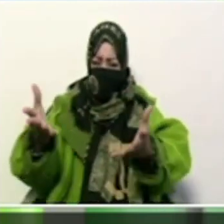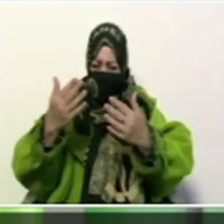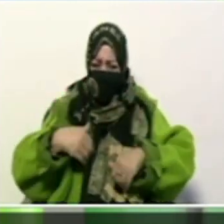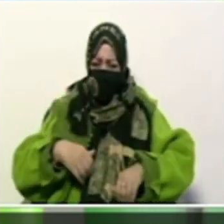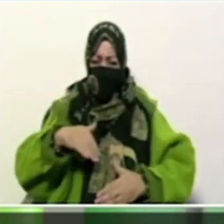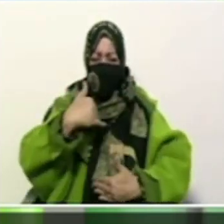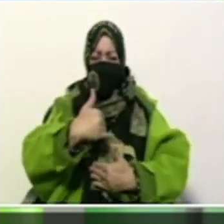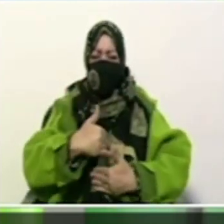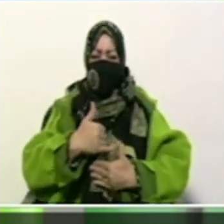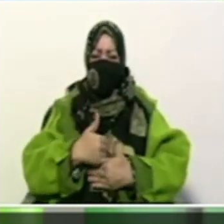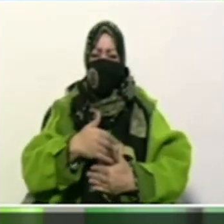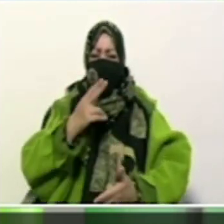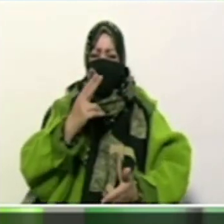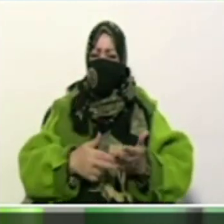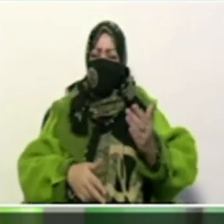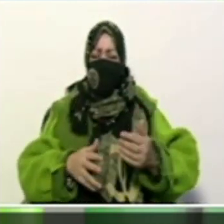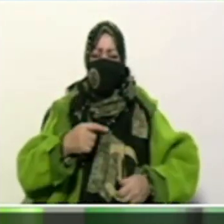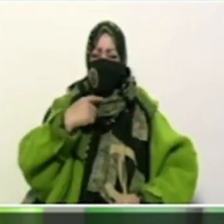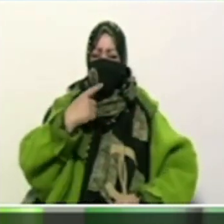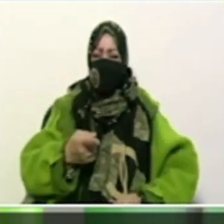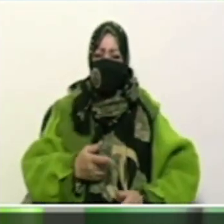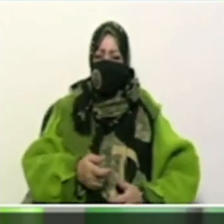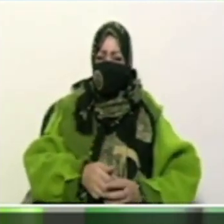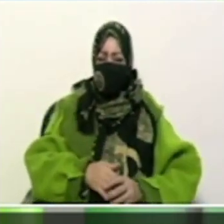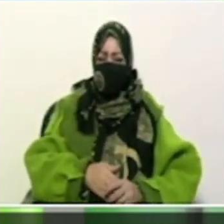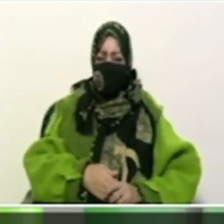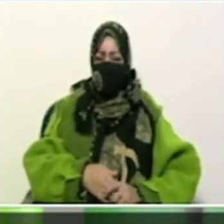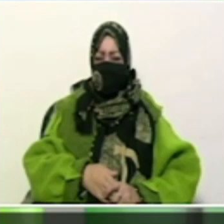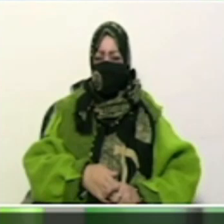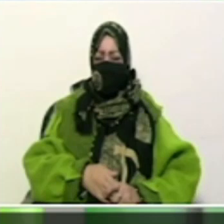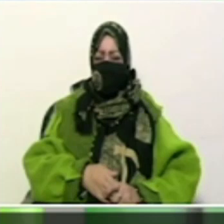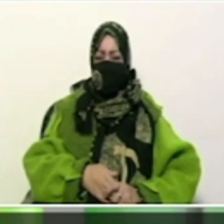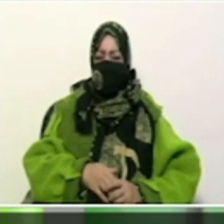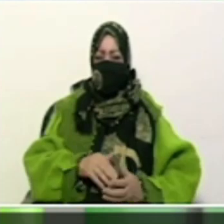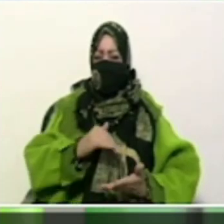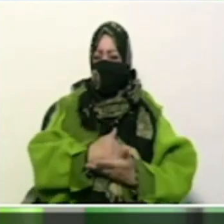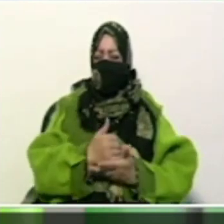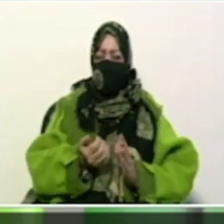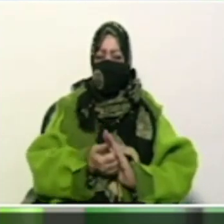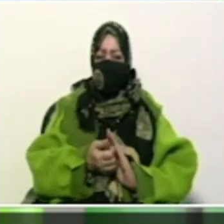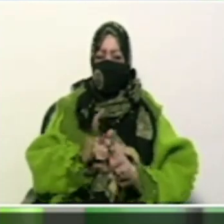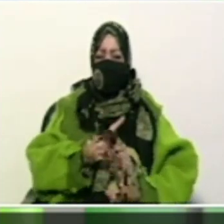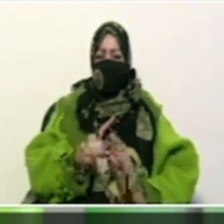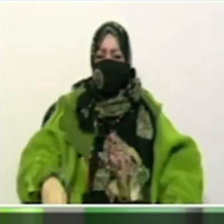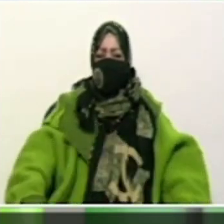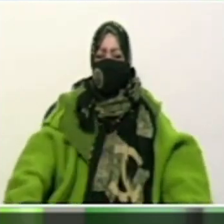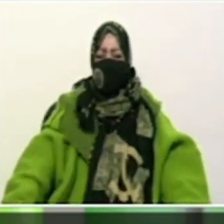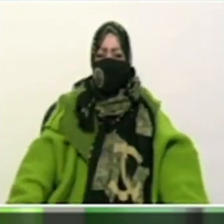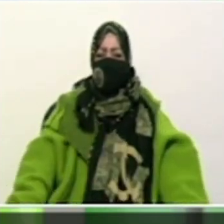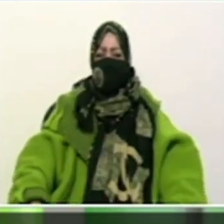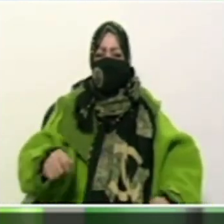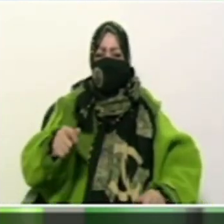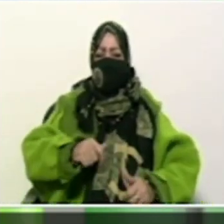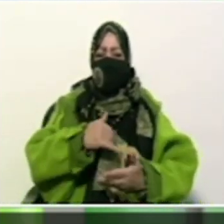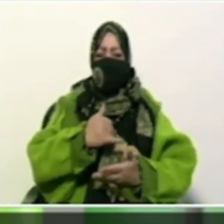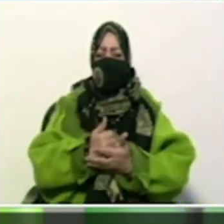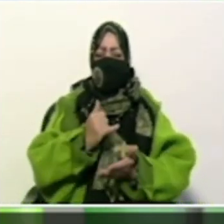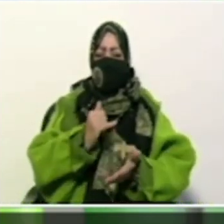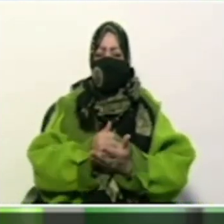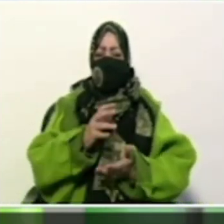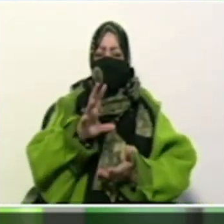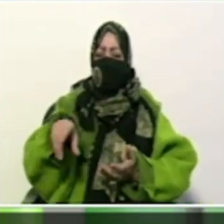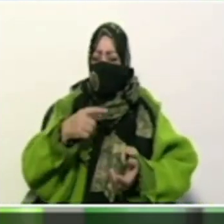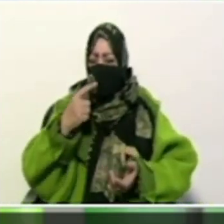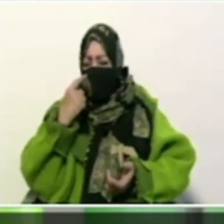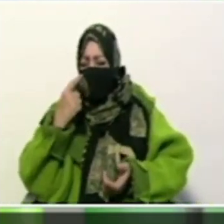احنا نبوا نديروا فريضه باش الفريضه هذه كل واحد يبين له حقه، فهمت كيف؟ نعم ايوه. وين نكلم فيهم ما يبوش